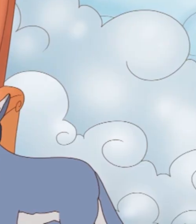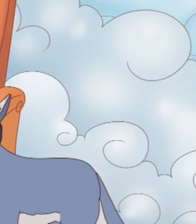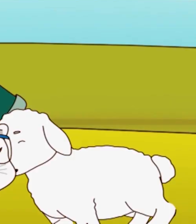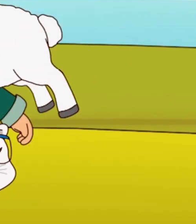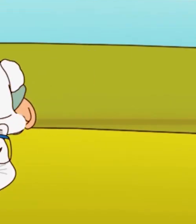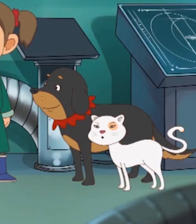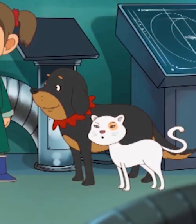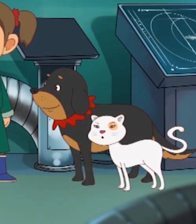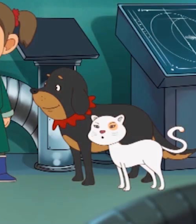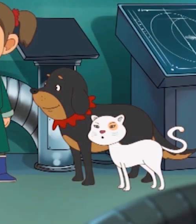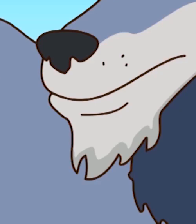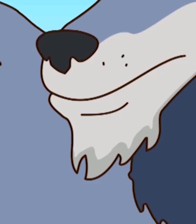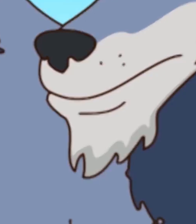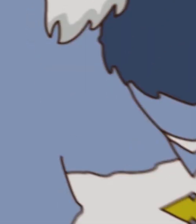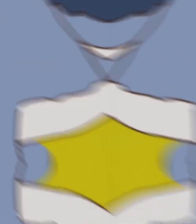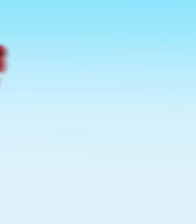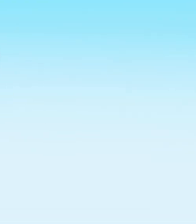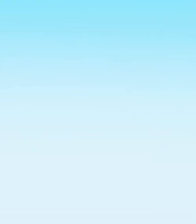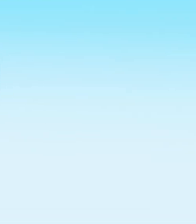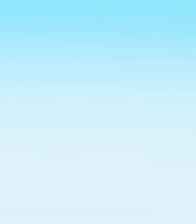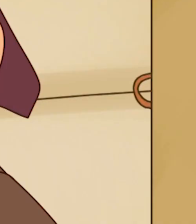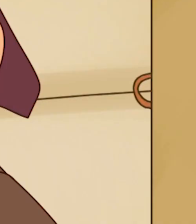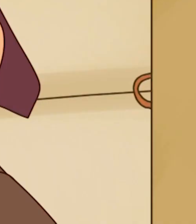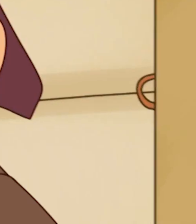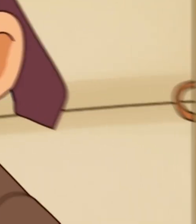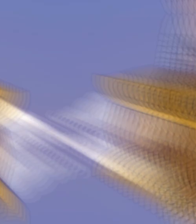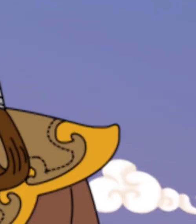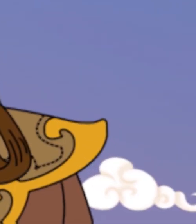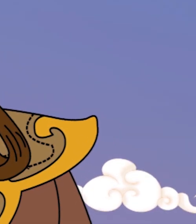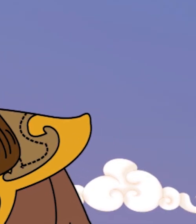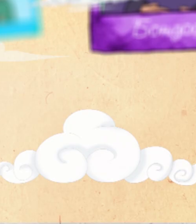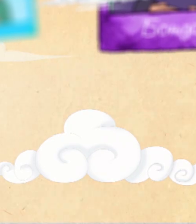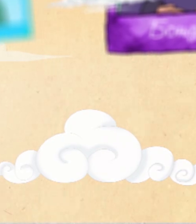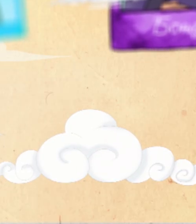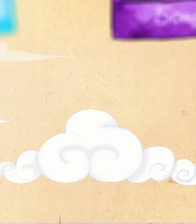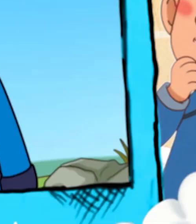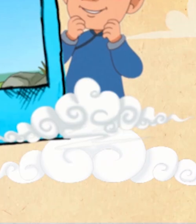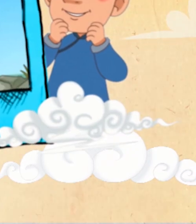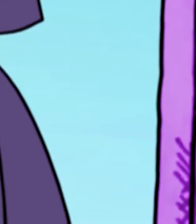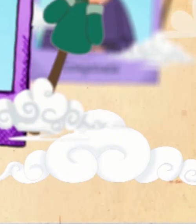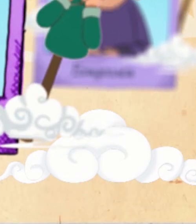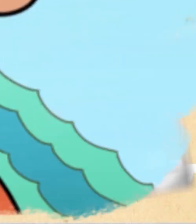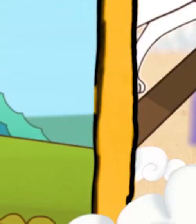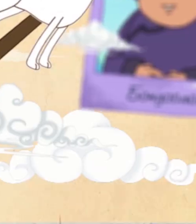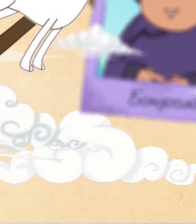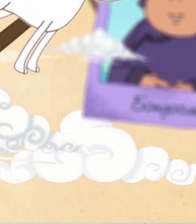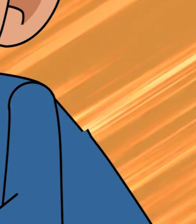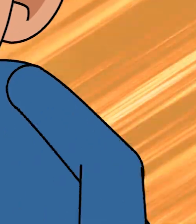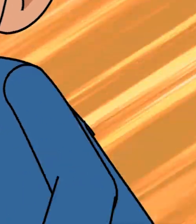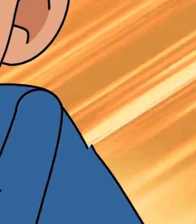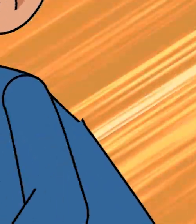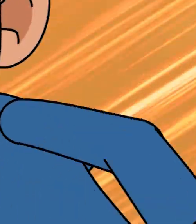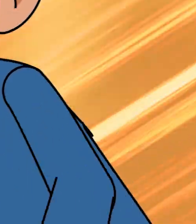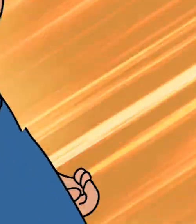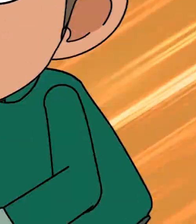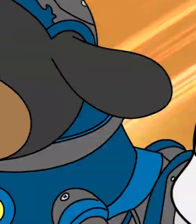хамтаа баяснаа эсрэг дүүрүүд байна эрэг дүүрүүд байна хамтаа тоглох хөргөн бүгдүүч